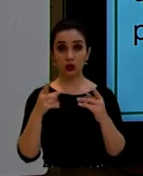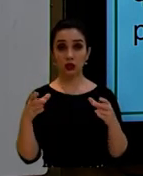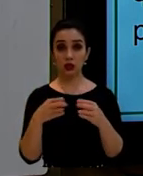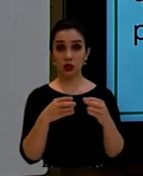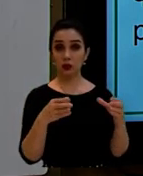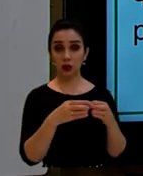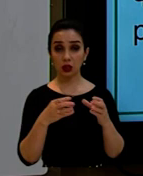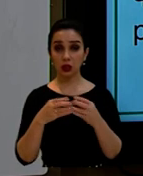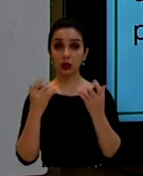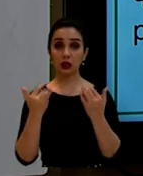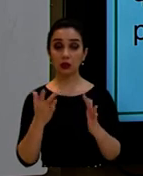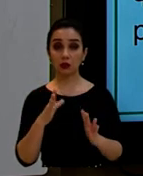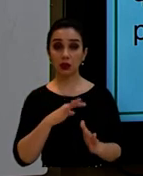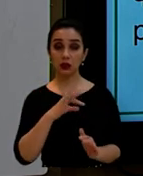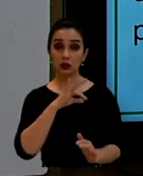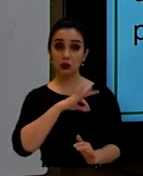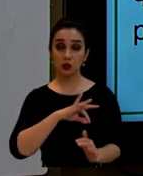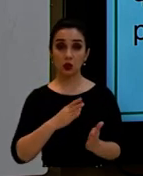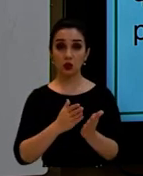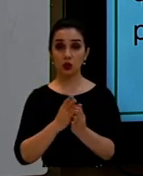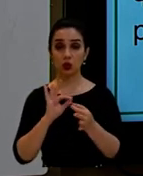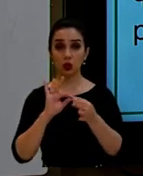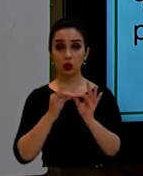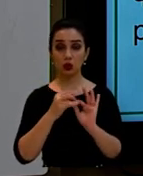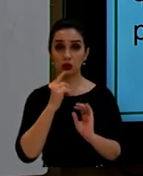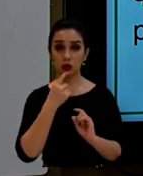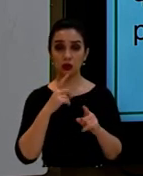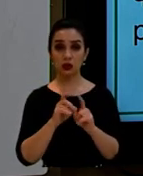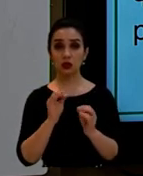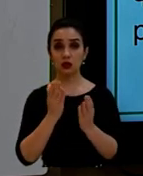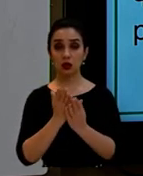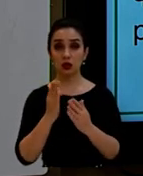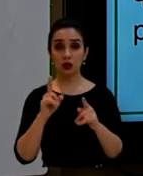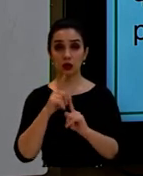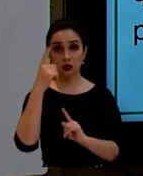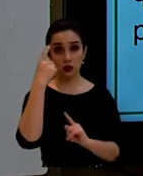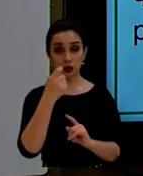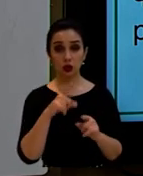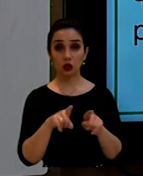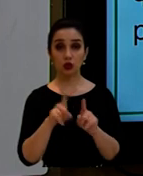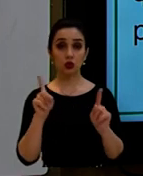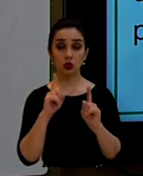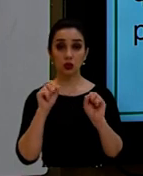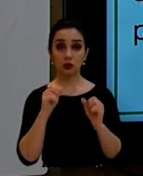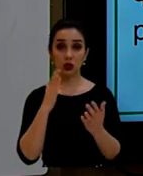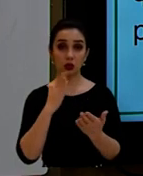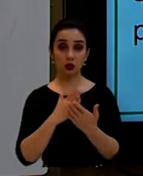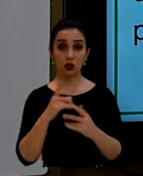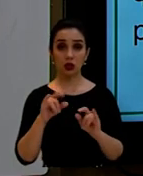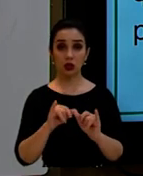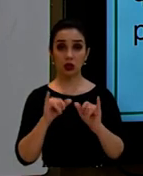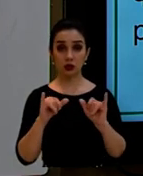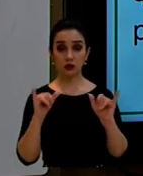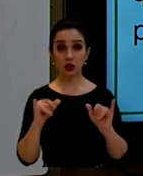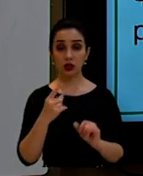соплеменникам требовали использования сложной системы взаимной сигнализации, что способствовало